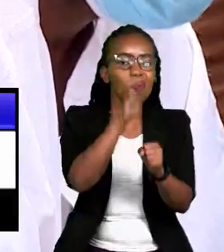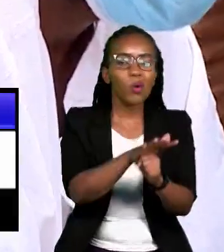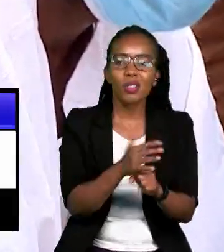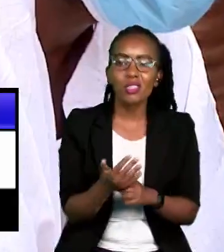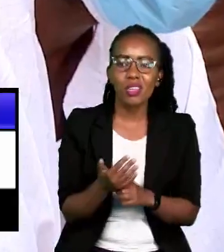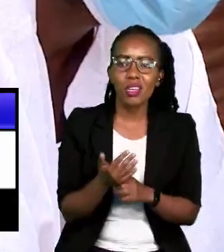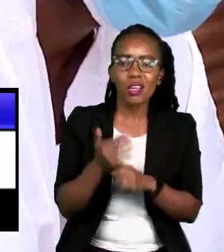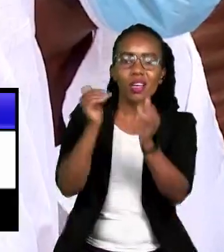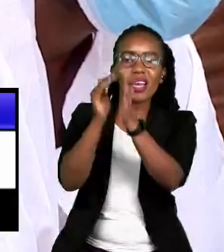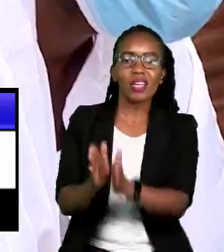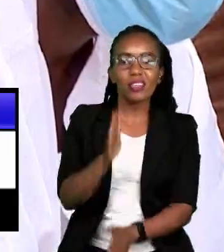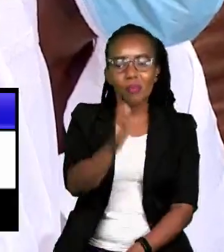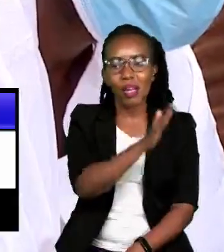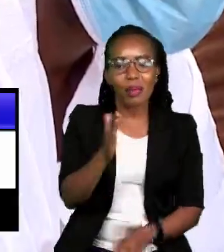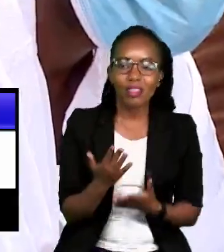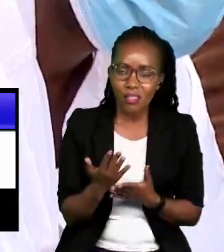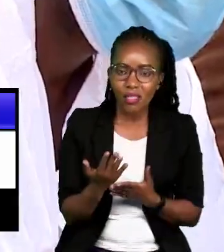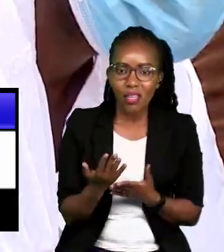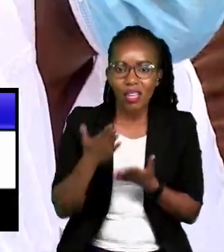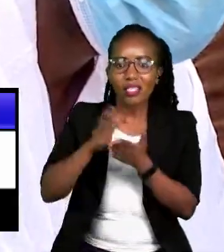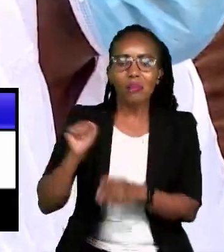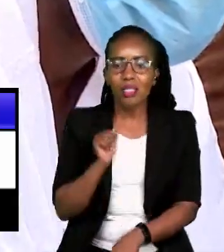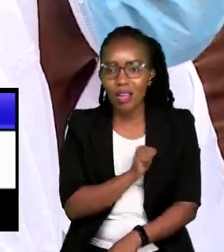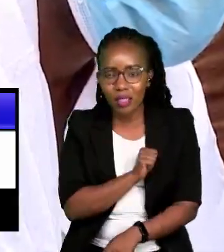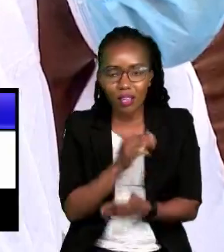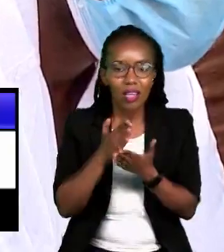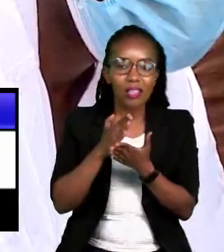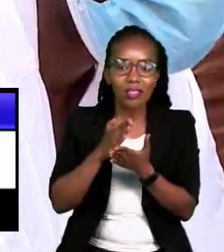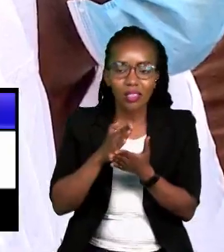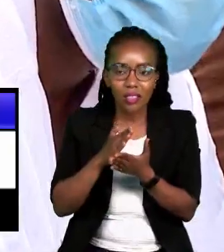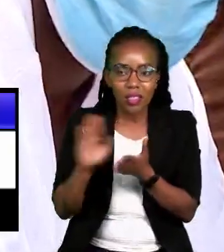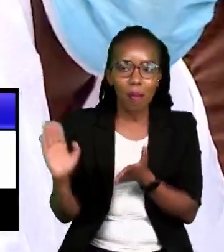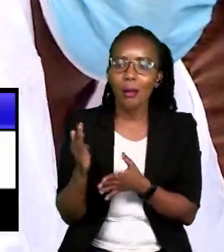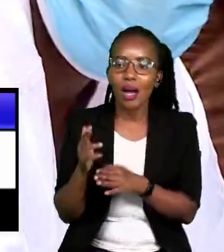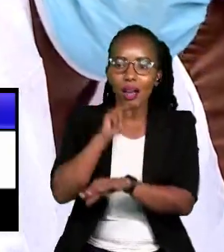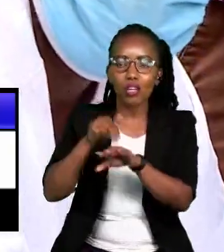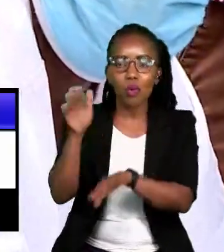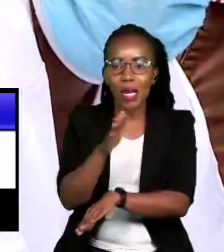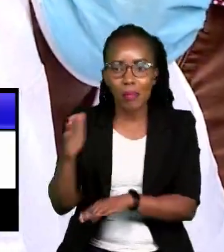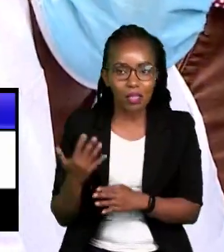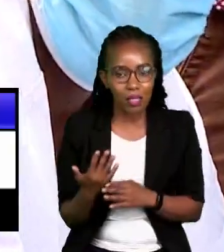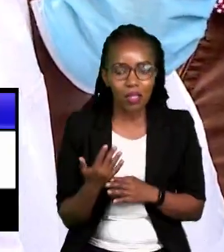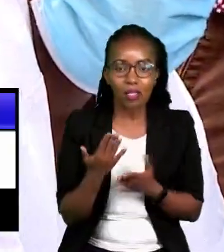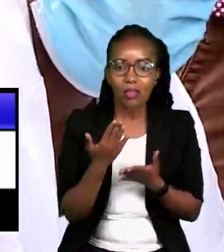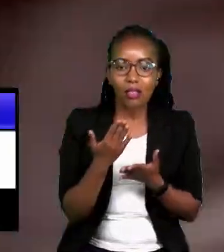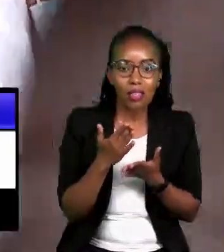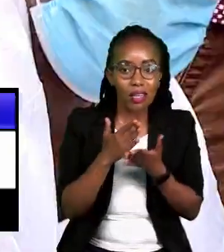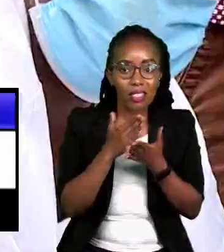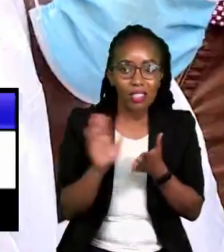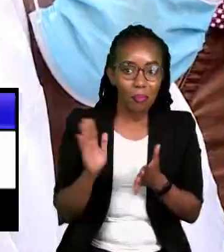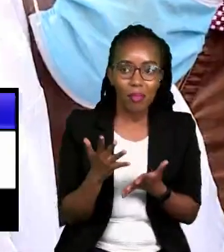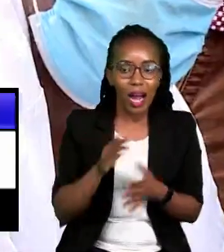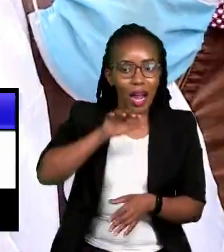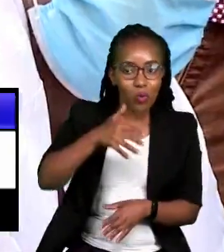wamekuwa viongozi tu hapa kwenye bunge, wengine wamekuwa kwenye seneti, wengine wamekuwa kwenye bunge la kitaifa, wengine wamekuwa kwenye mabunge